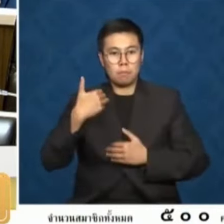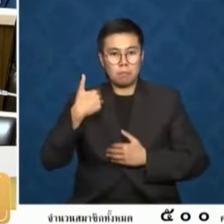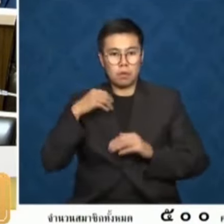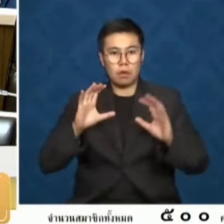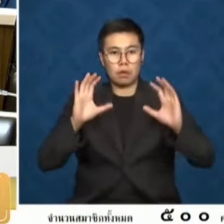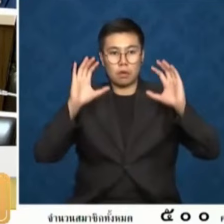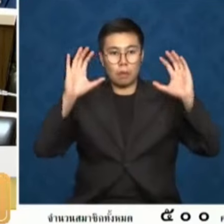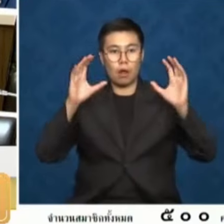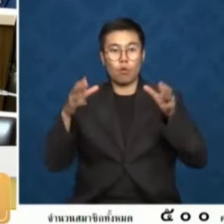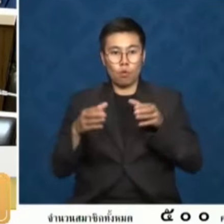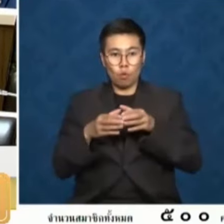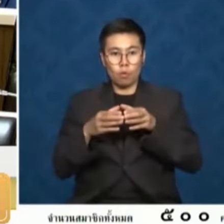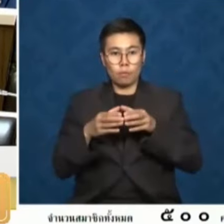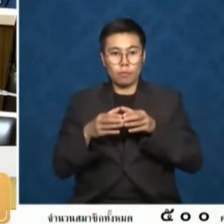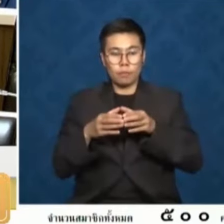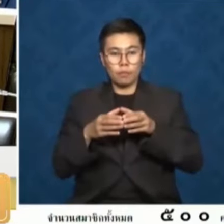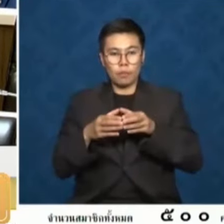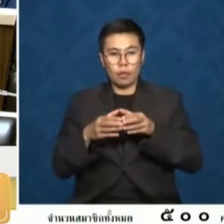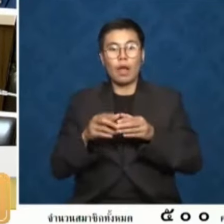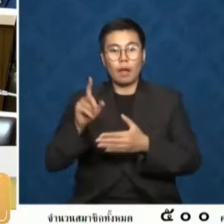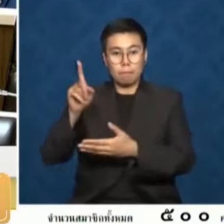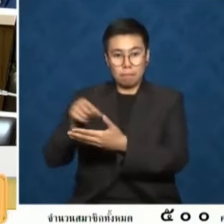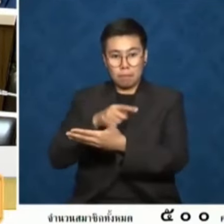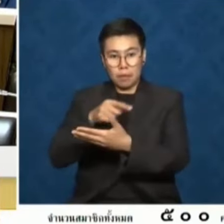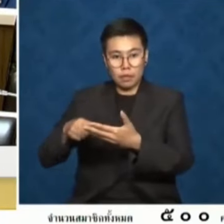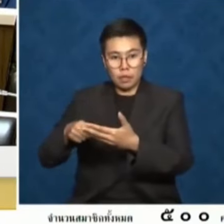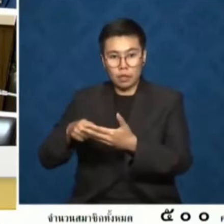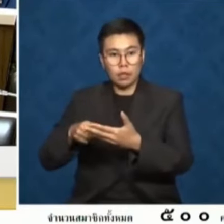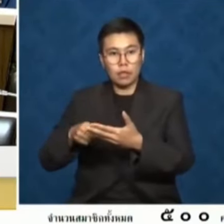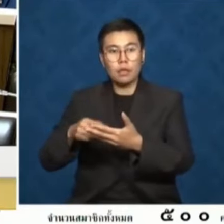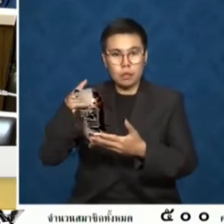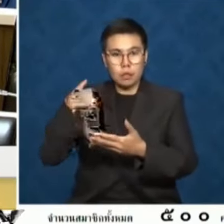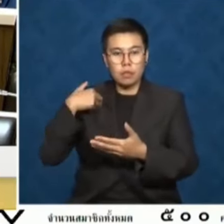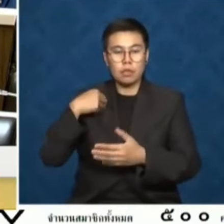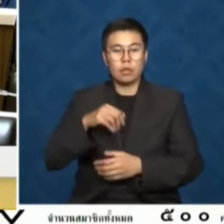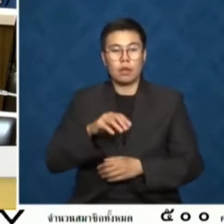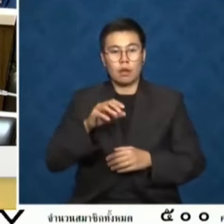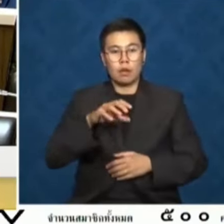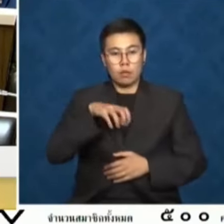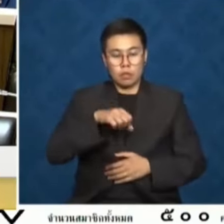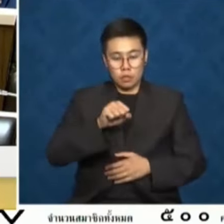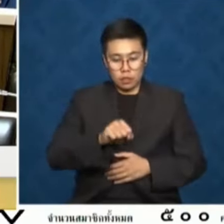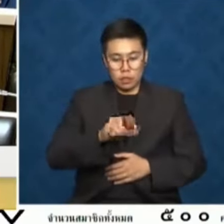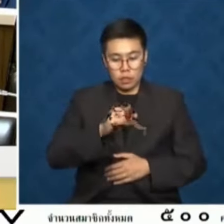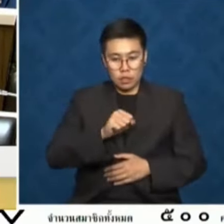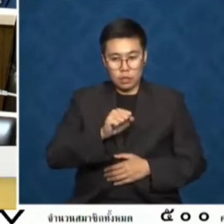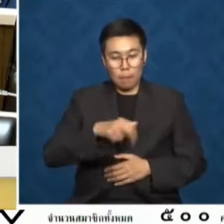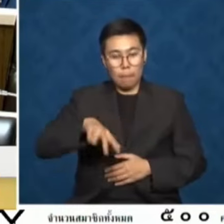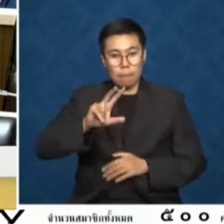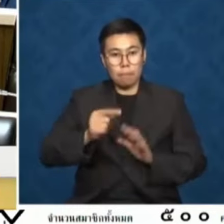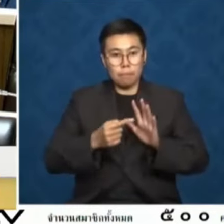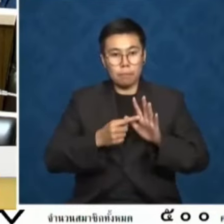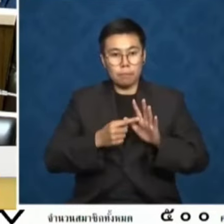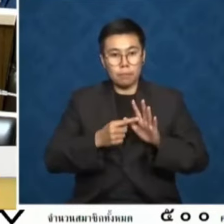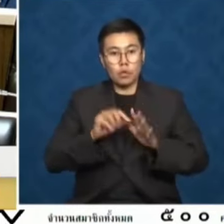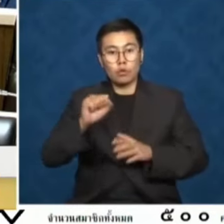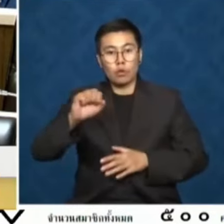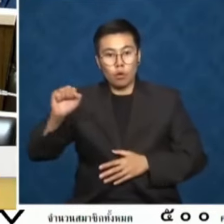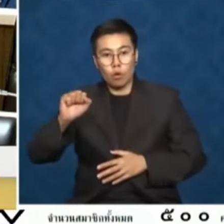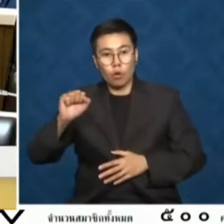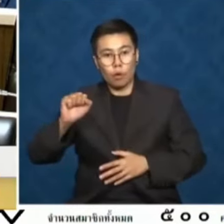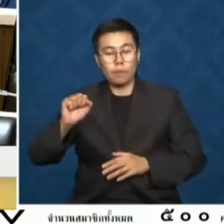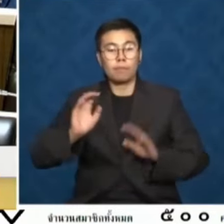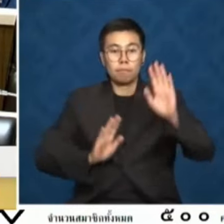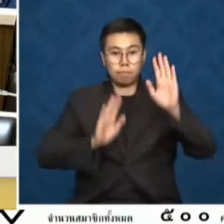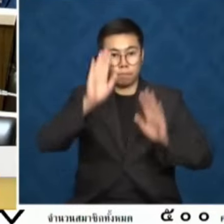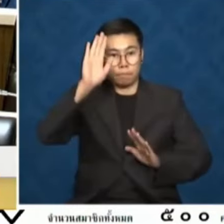บาลที่มาจากการเลือกตั้งเรามีสภาผู้แทนราษฎรมาจากระบอบประชาธิปไตย